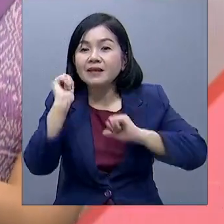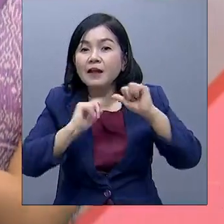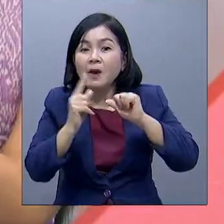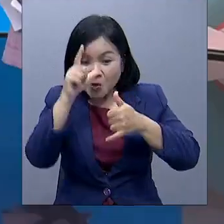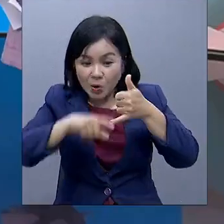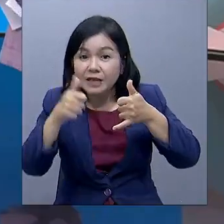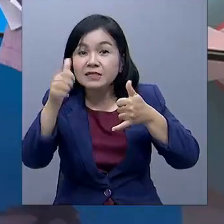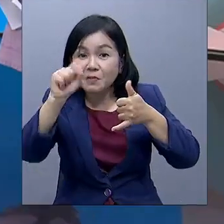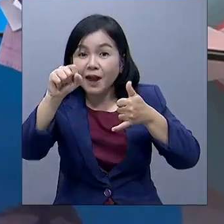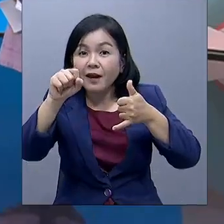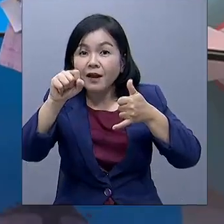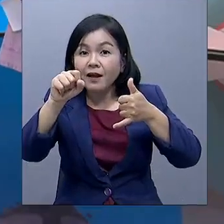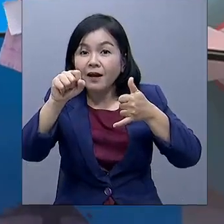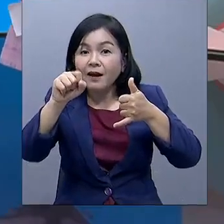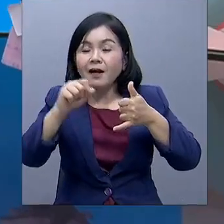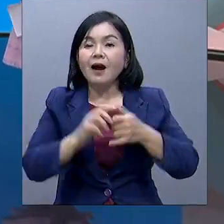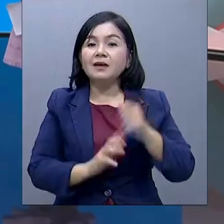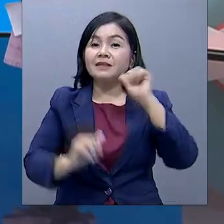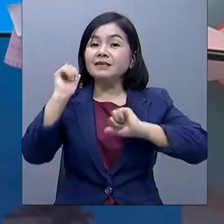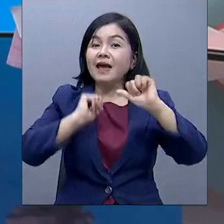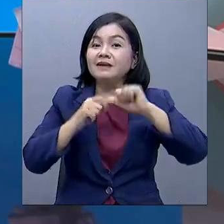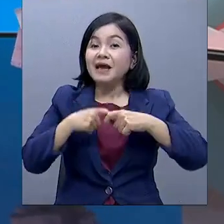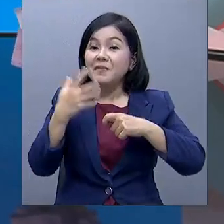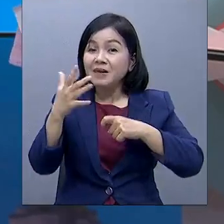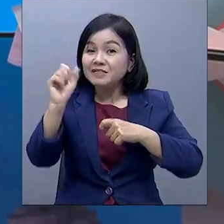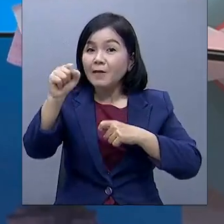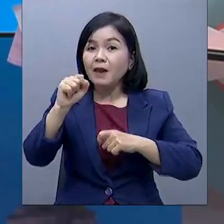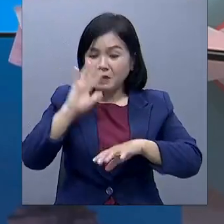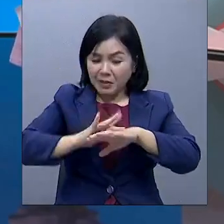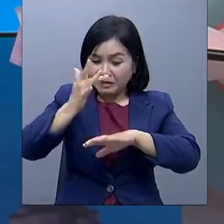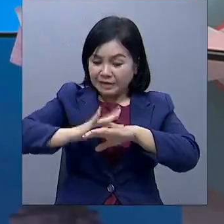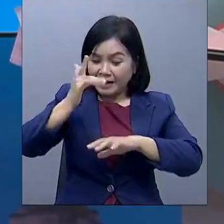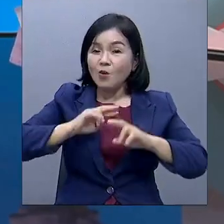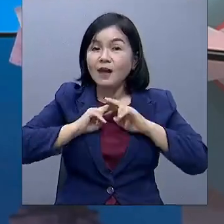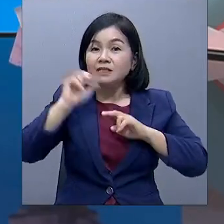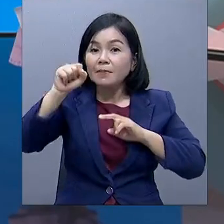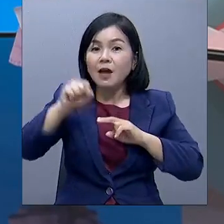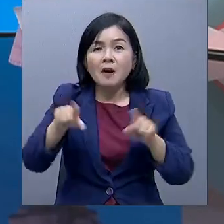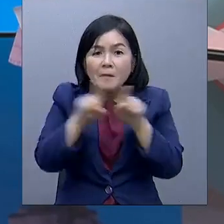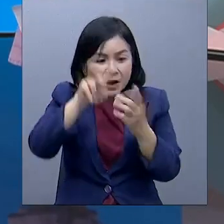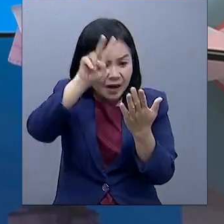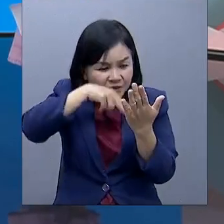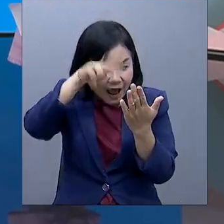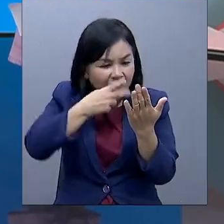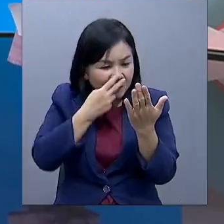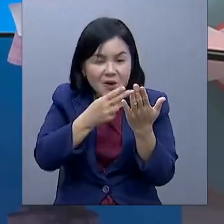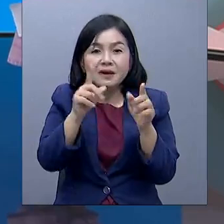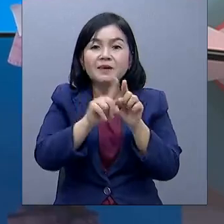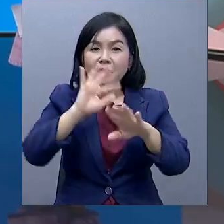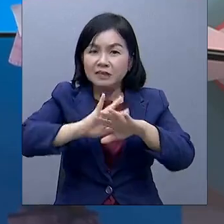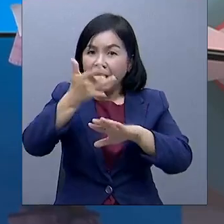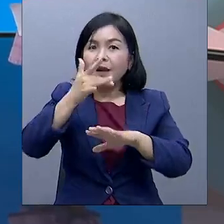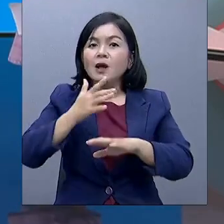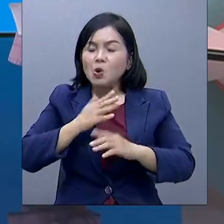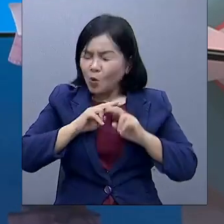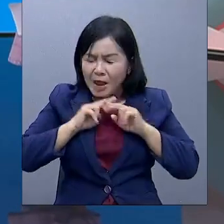โอเค คุณเรื่องนี้ก็เหมือนเล่นไม่ยาก เรื่องนี ้เล่นเป็นตัวเองว่างั้น มีความเหมือนตอนที่อ่านเรื่องย่อมีความเป็นตัวเองอันนั้น 90 กว่าเปอร์เ